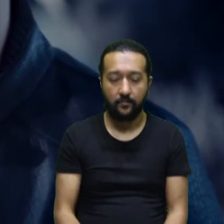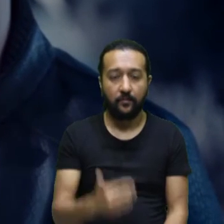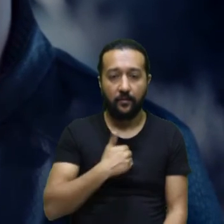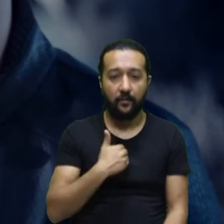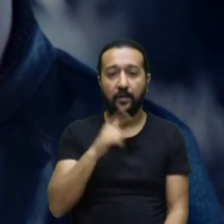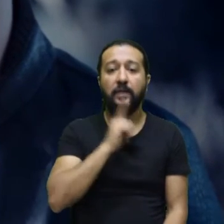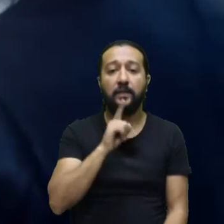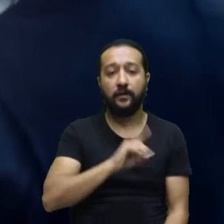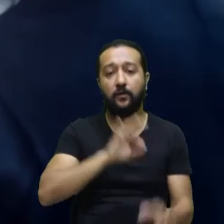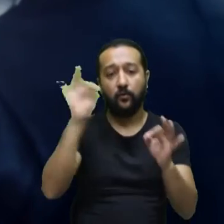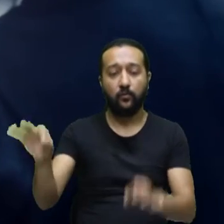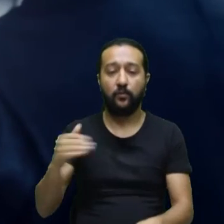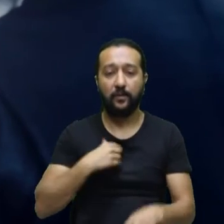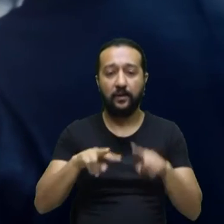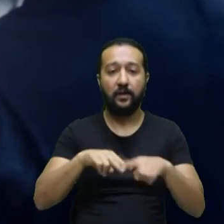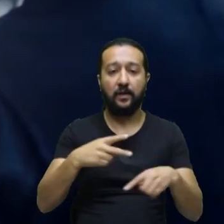Ben Londra'ya dönüyorum Azra.